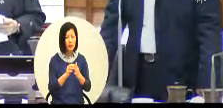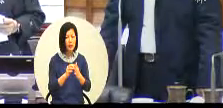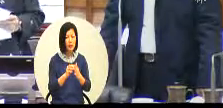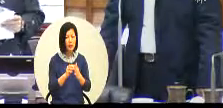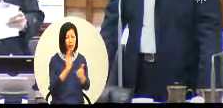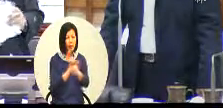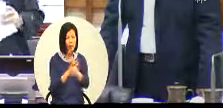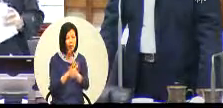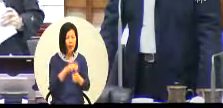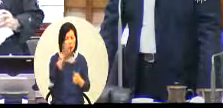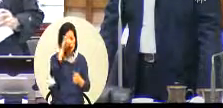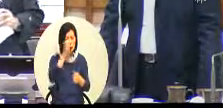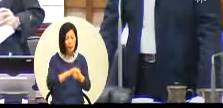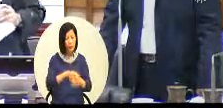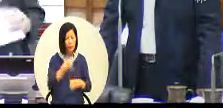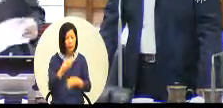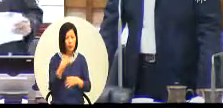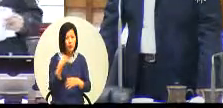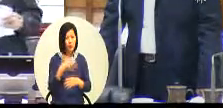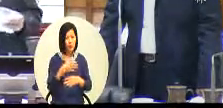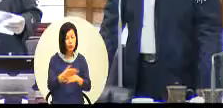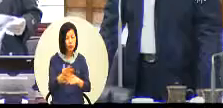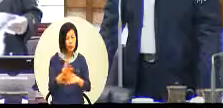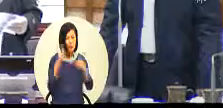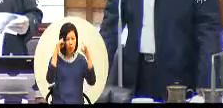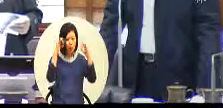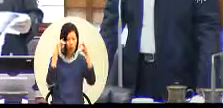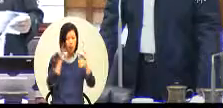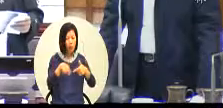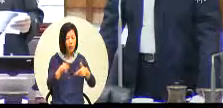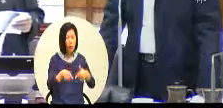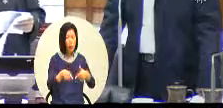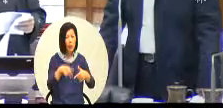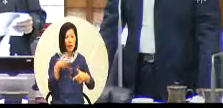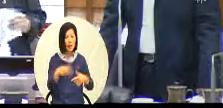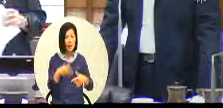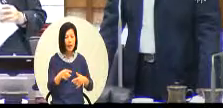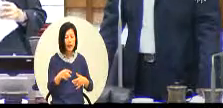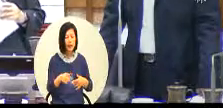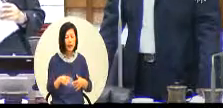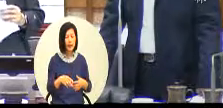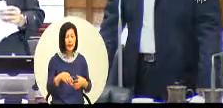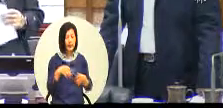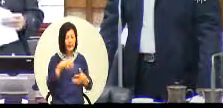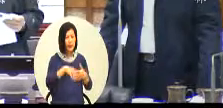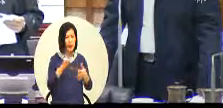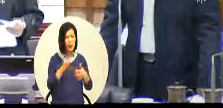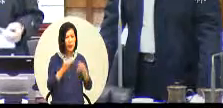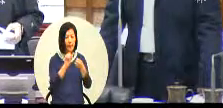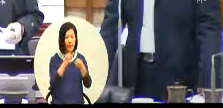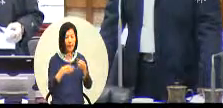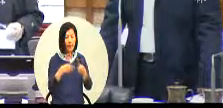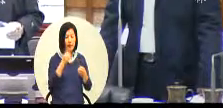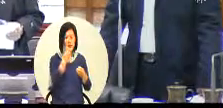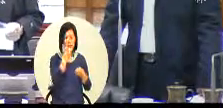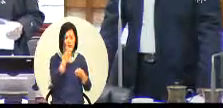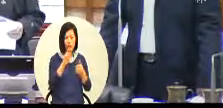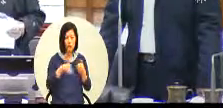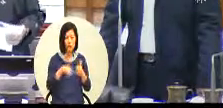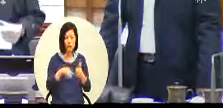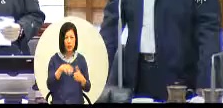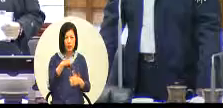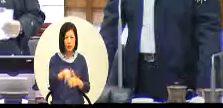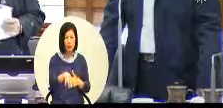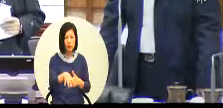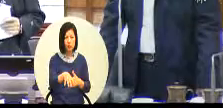村能不能让它活化，包括我们的明德训练所这个部分，明